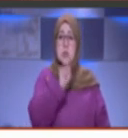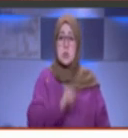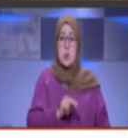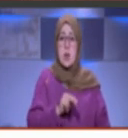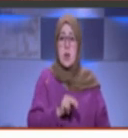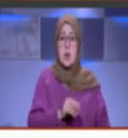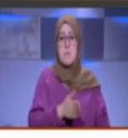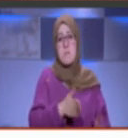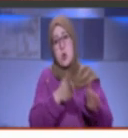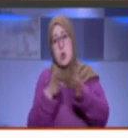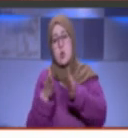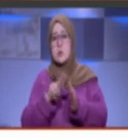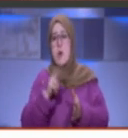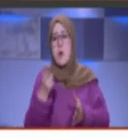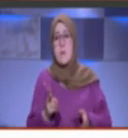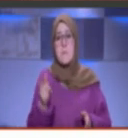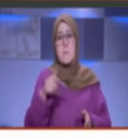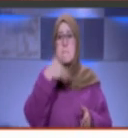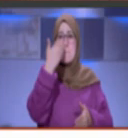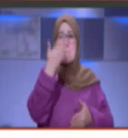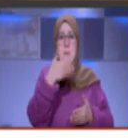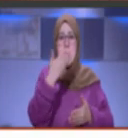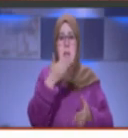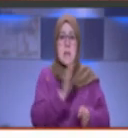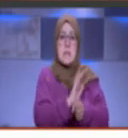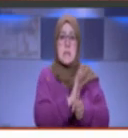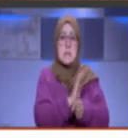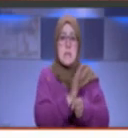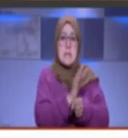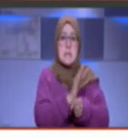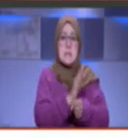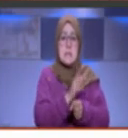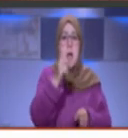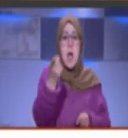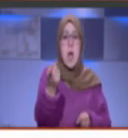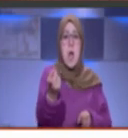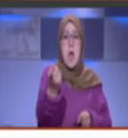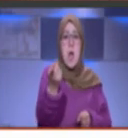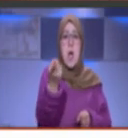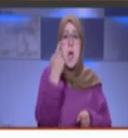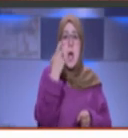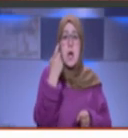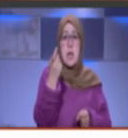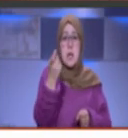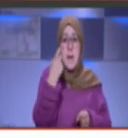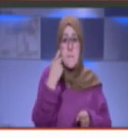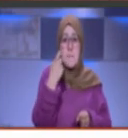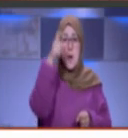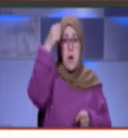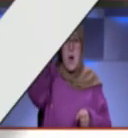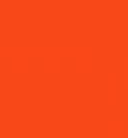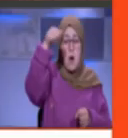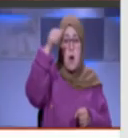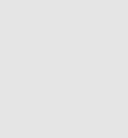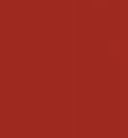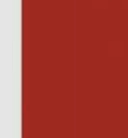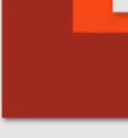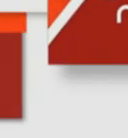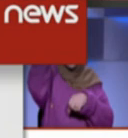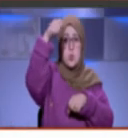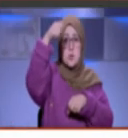اخر، ما هي تبعات غياب بوريس جونسون الان اثر دخوله للمستشفى؟